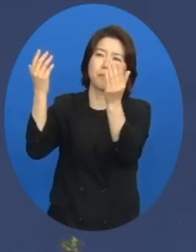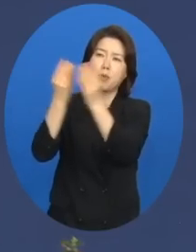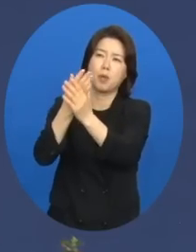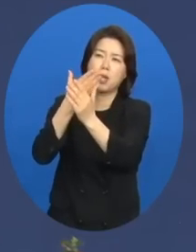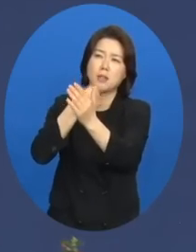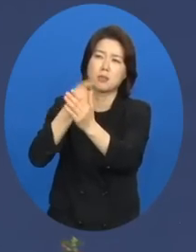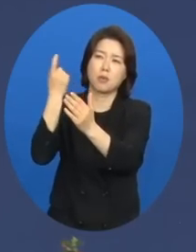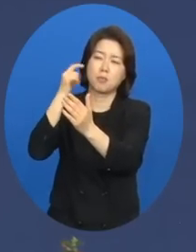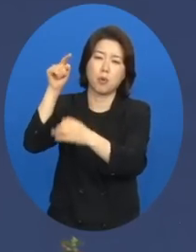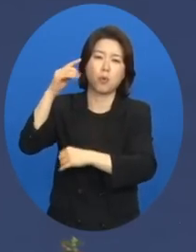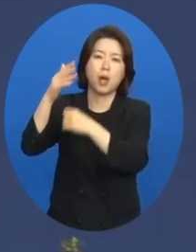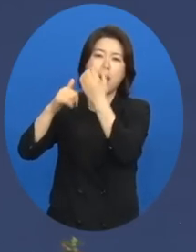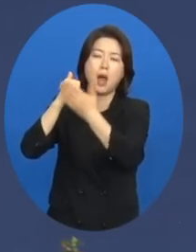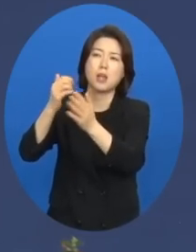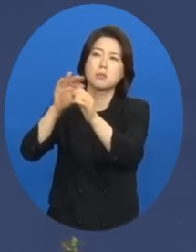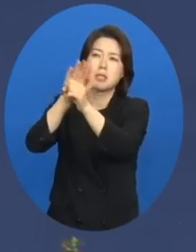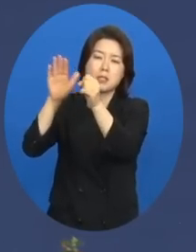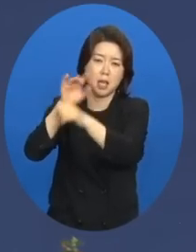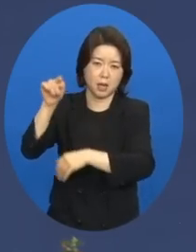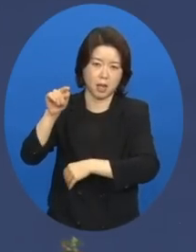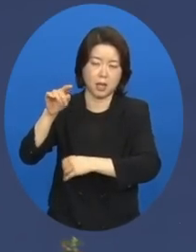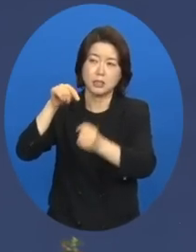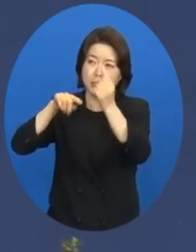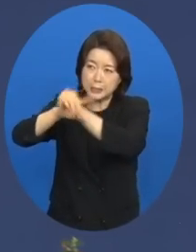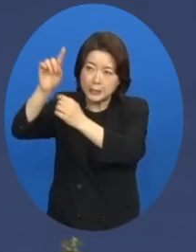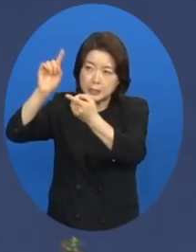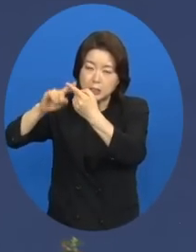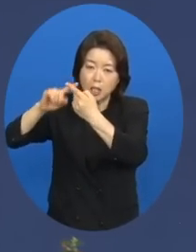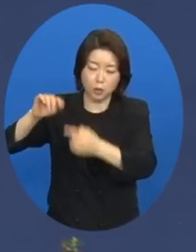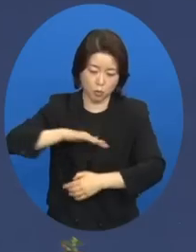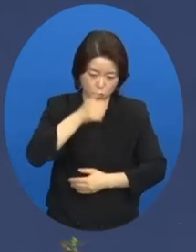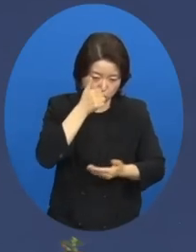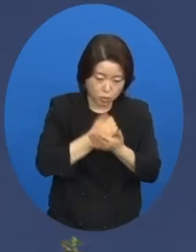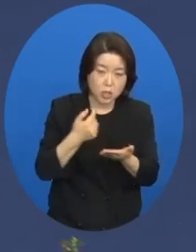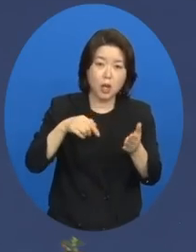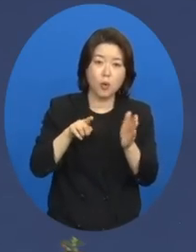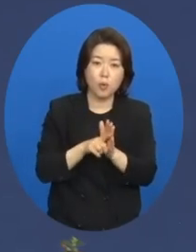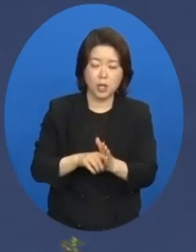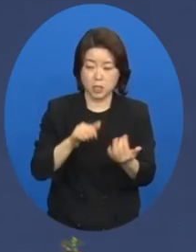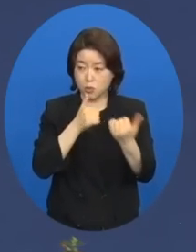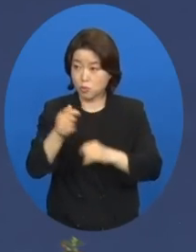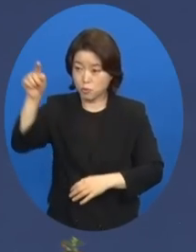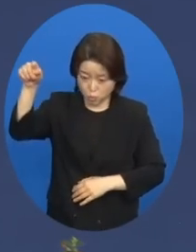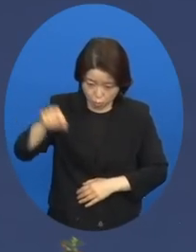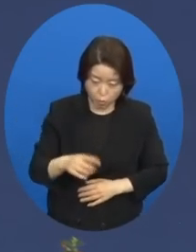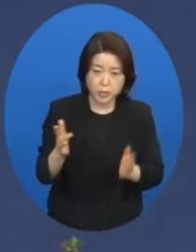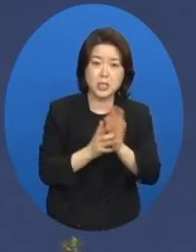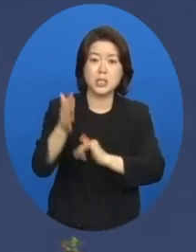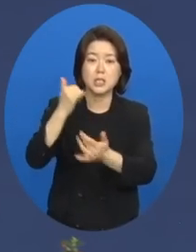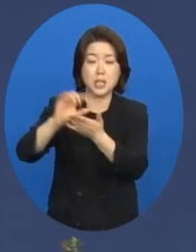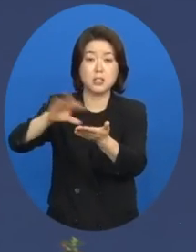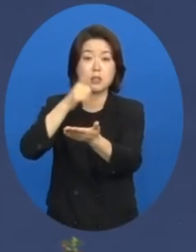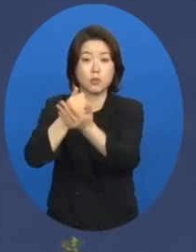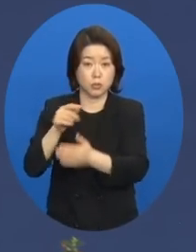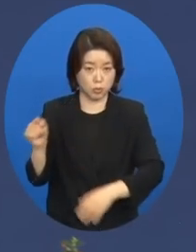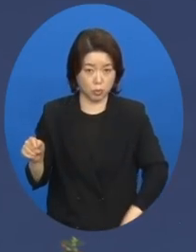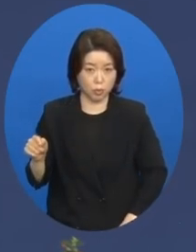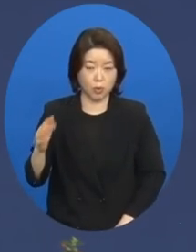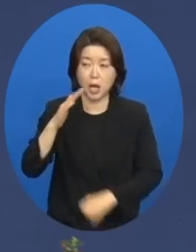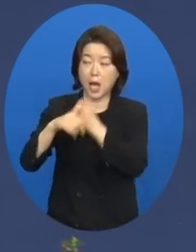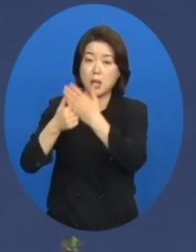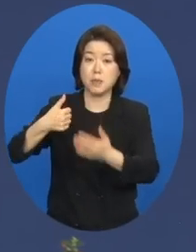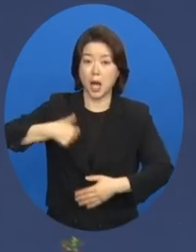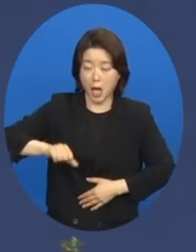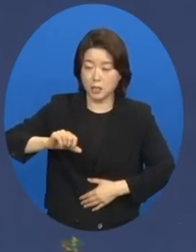복음신 하나님 아버지의 사랑과 그 뜻대로 우리 죄를 위해 죽으러 오신 예수 그리스도 하나님의